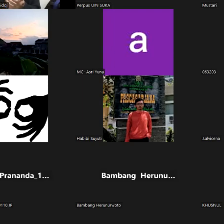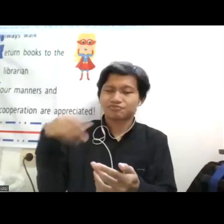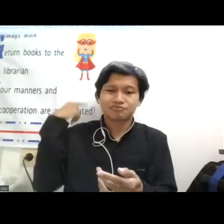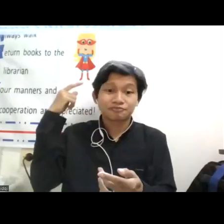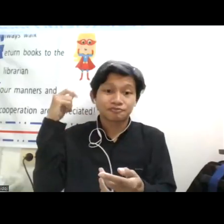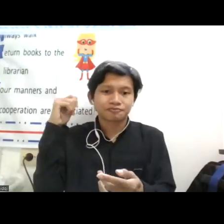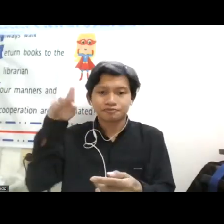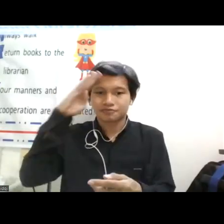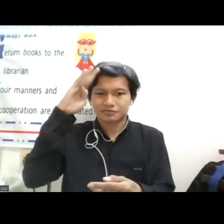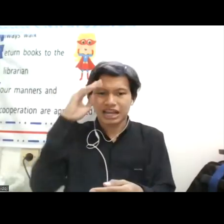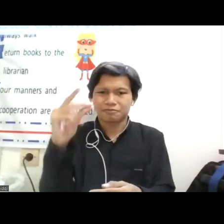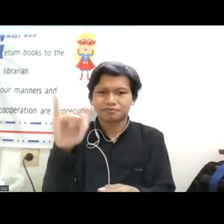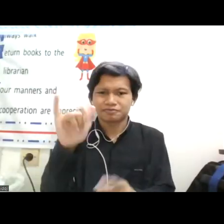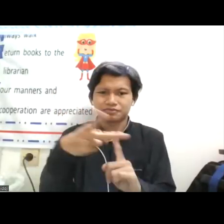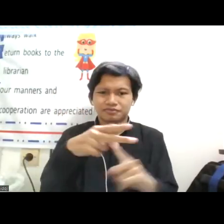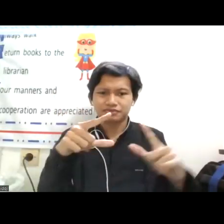ada yang ditanyakan